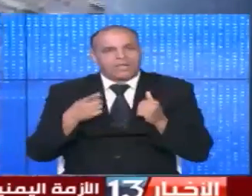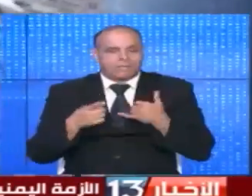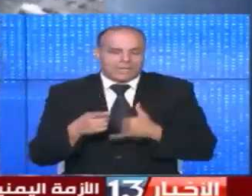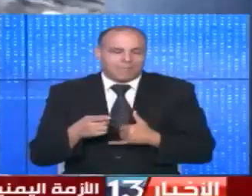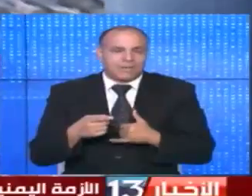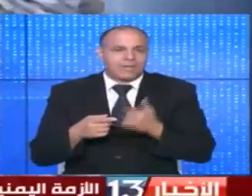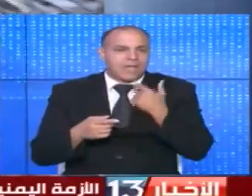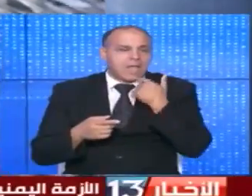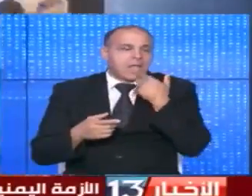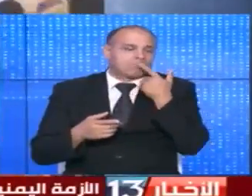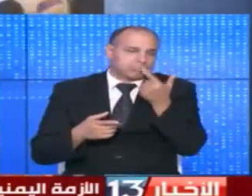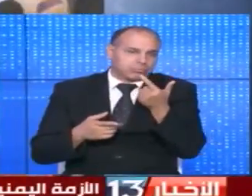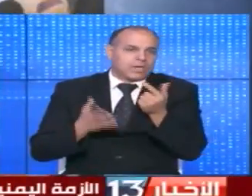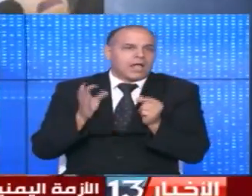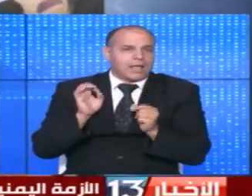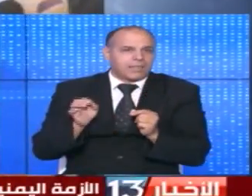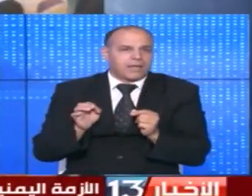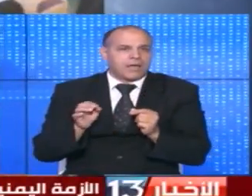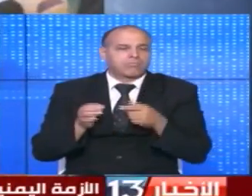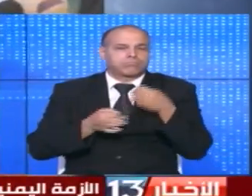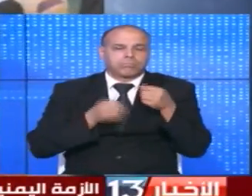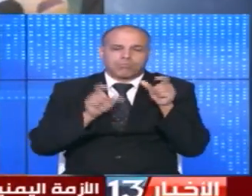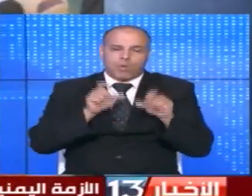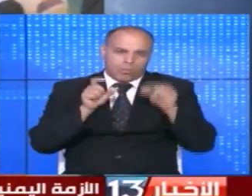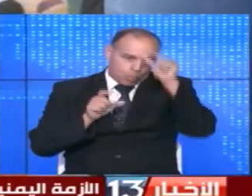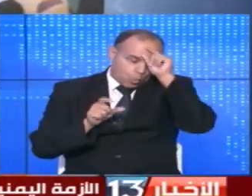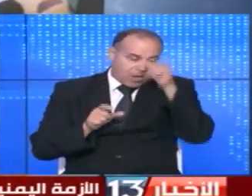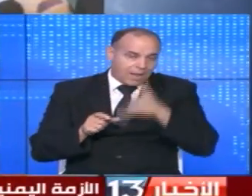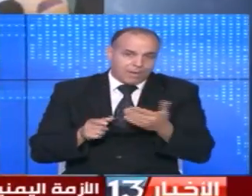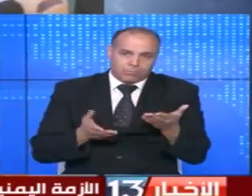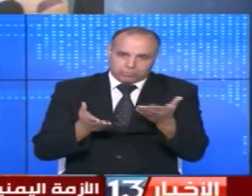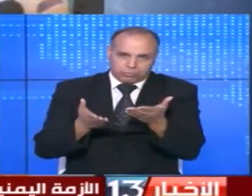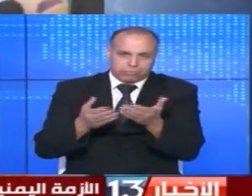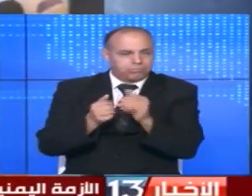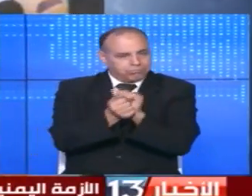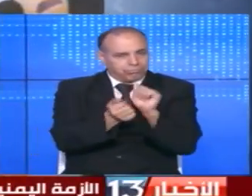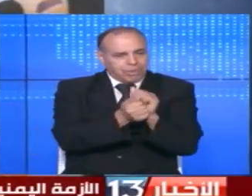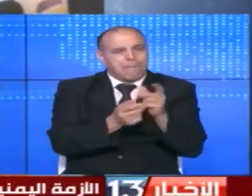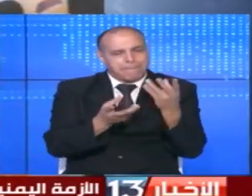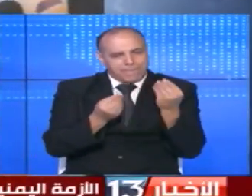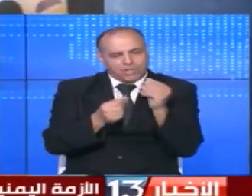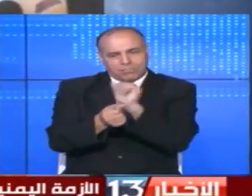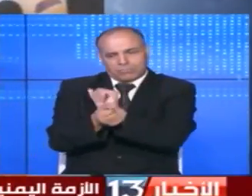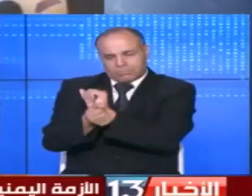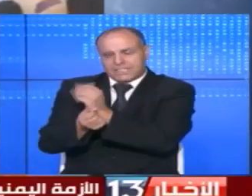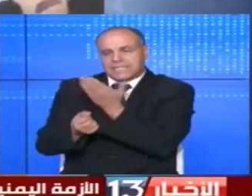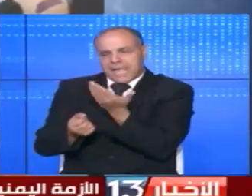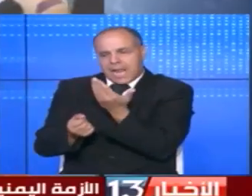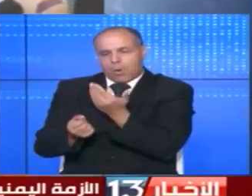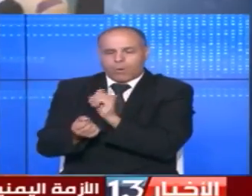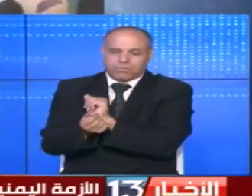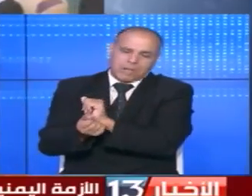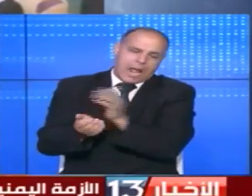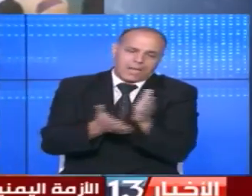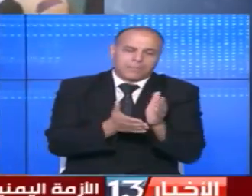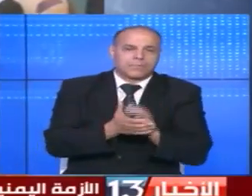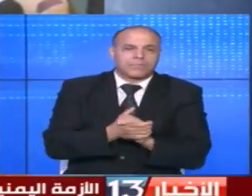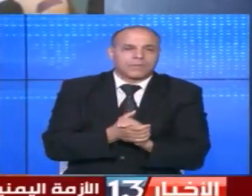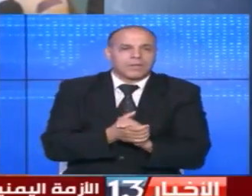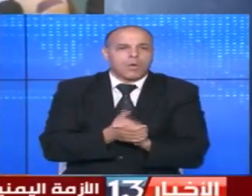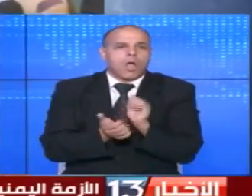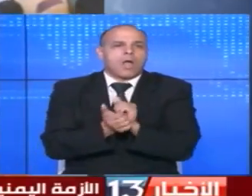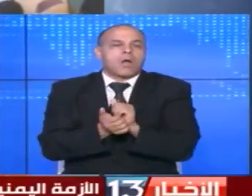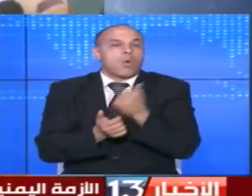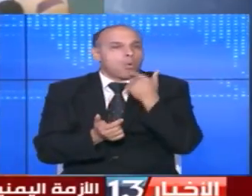مارتن بعرض جماعه الحوثي اليمنيه للافراج عن عدد من السجناء من جانب واحد وعبر عن